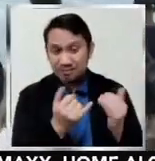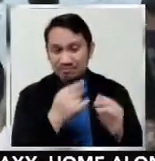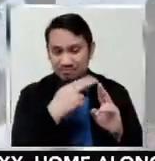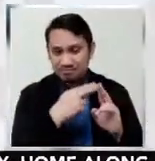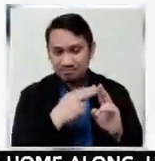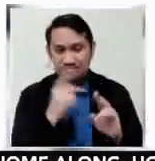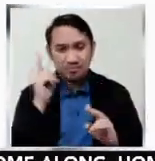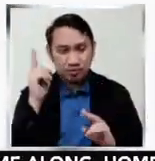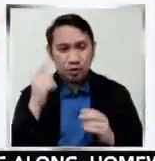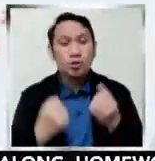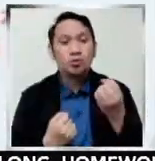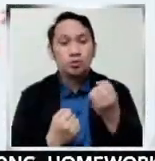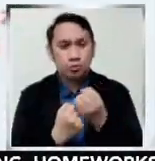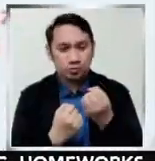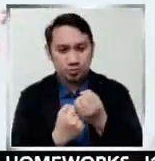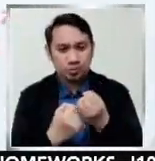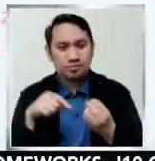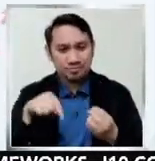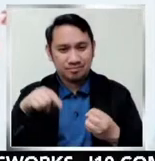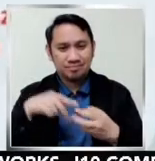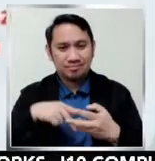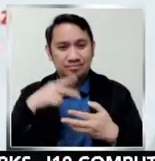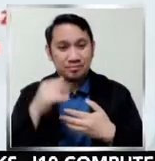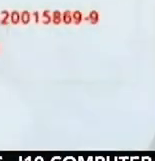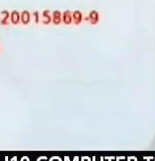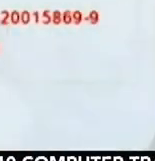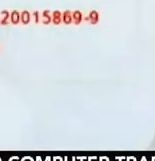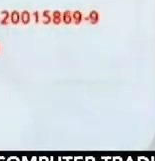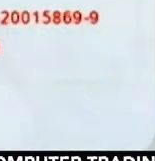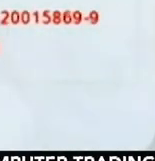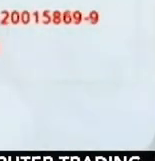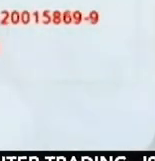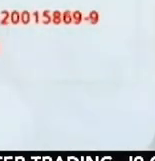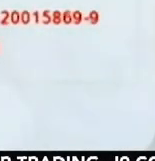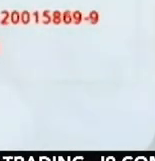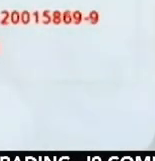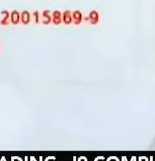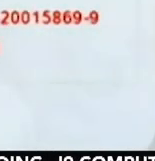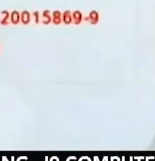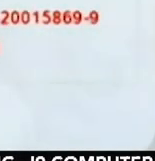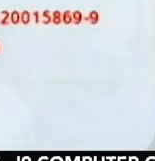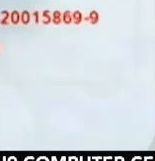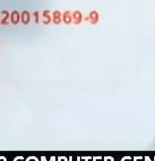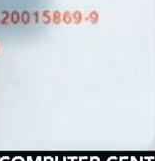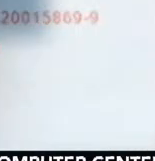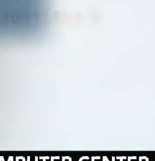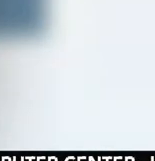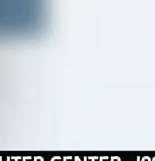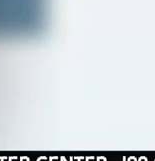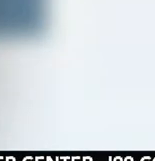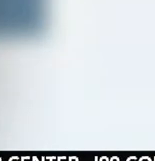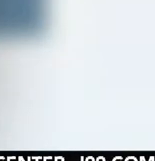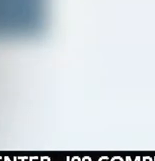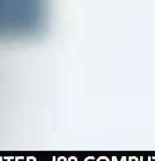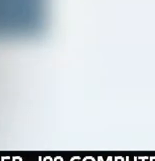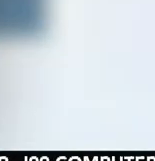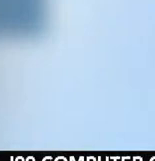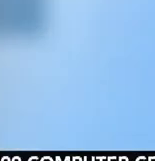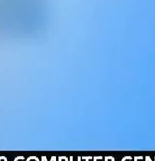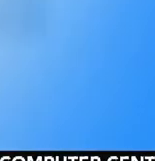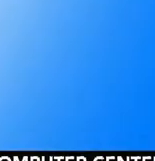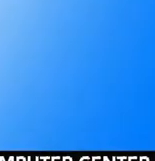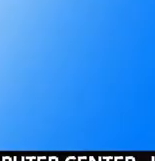Operation Bayanihan. Sa mga nais mag-donate, maaari po kayo magdeposito sa aming mga bank account o magpadala sa Cebuana